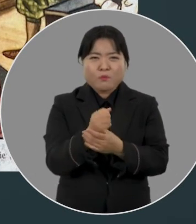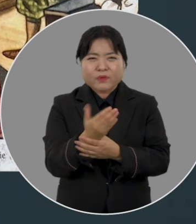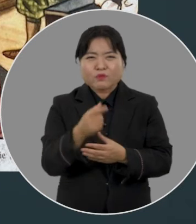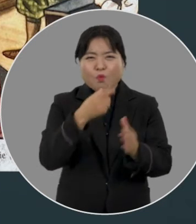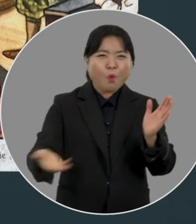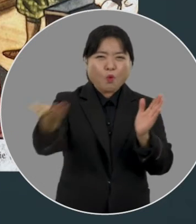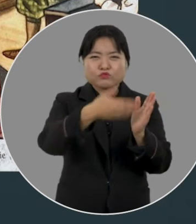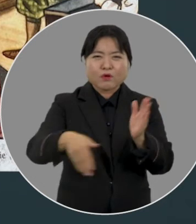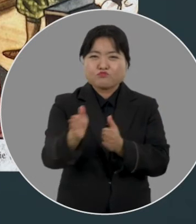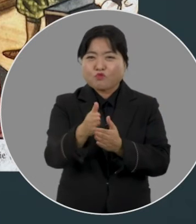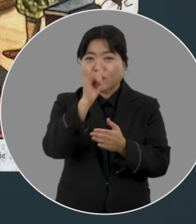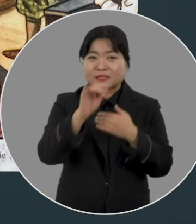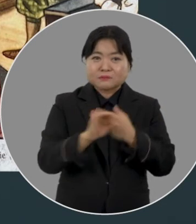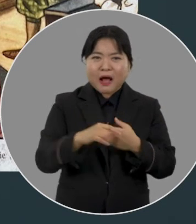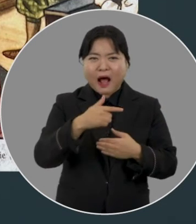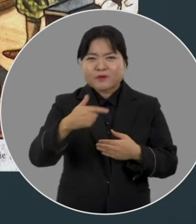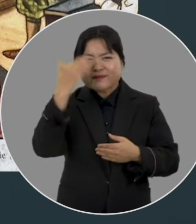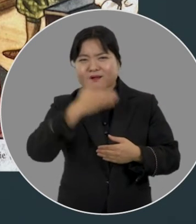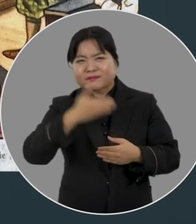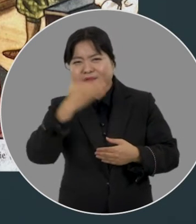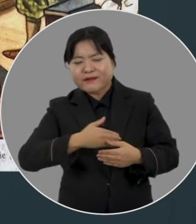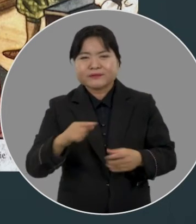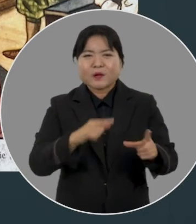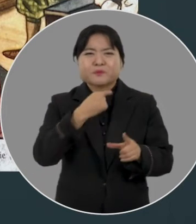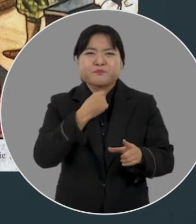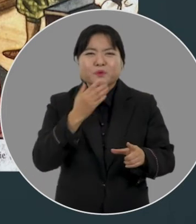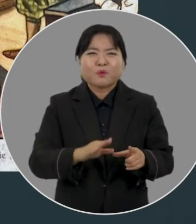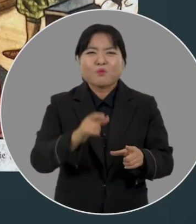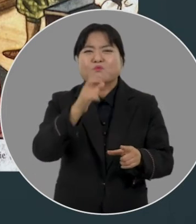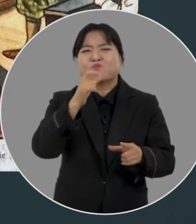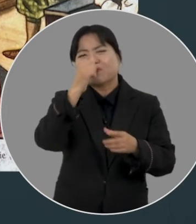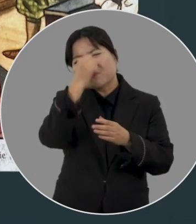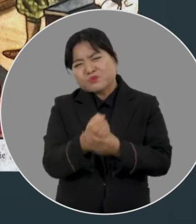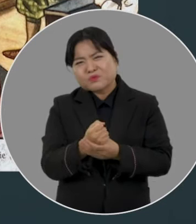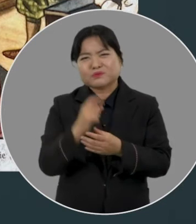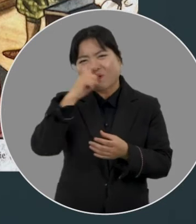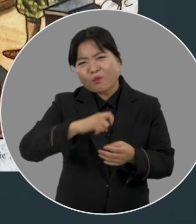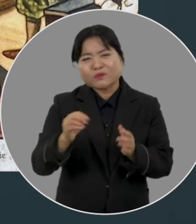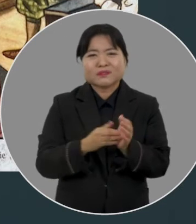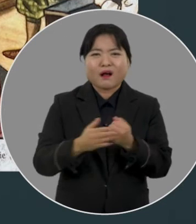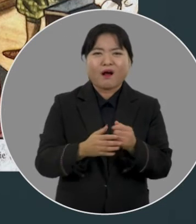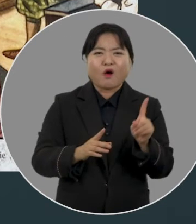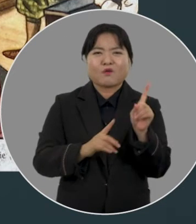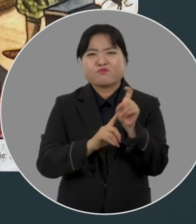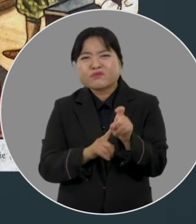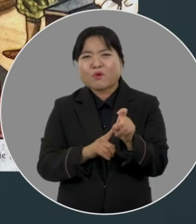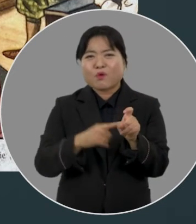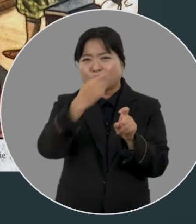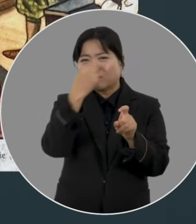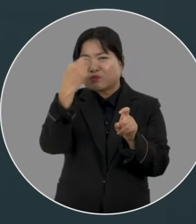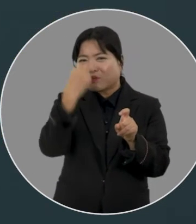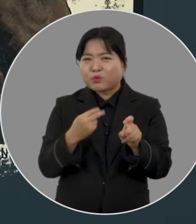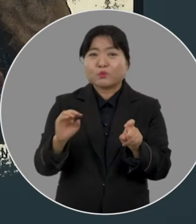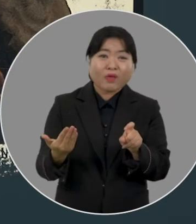호수에 물고기가 있으면 아무리 깨끗하게 살려고 하더라도 허리가 휘고 눈이 멀고 할 수밖에 없는